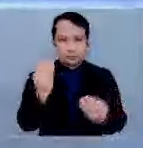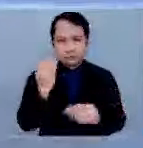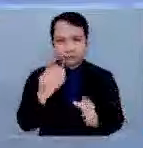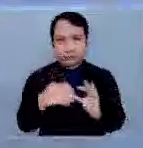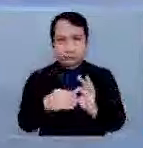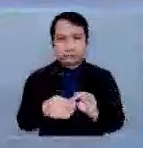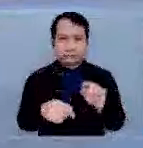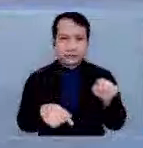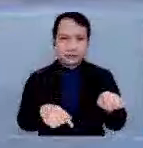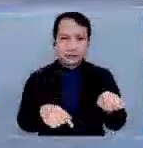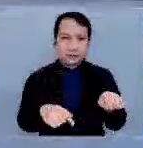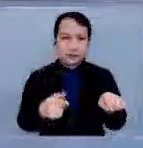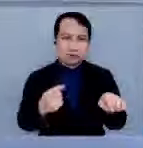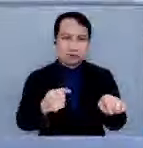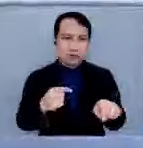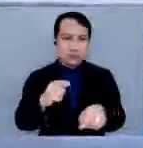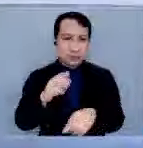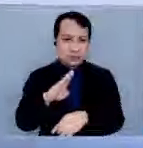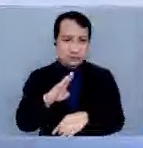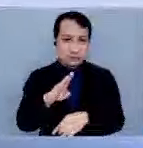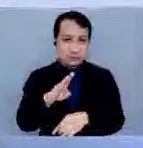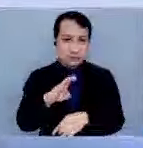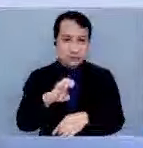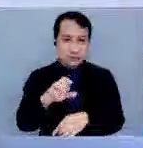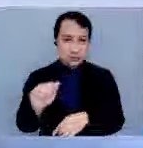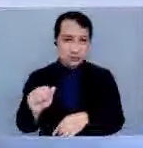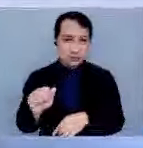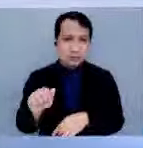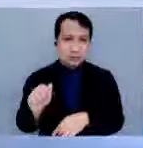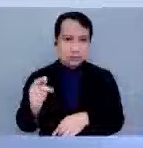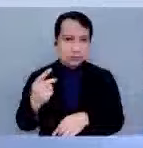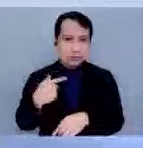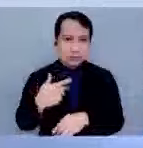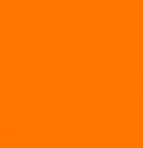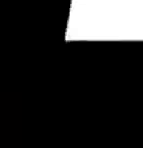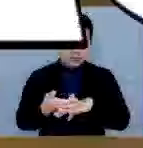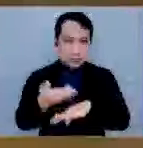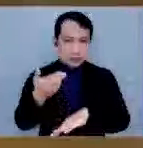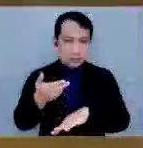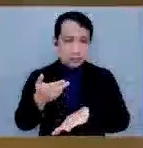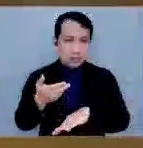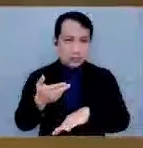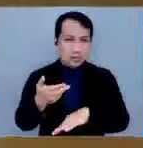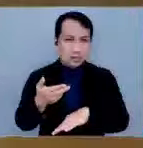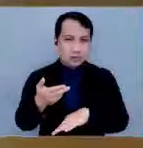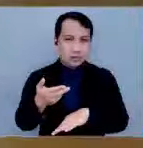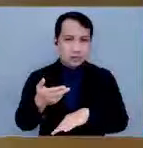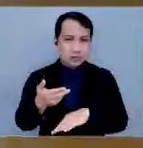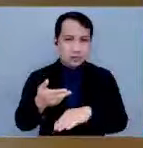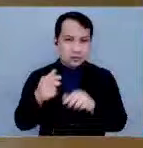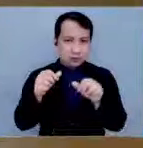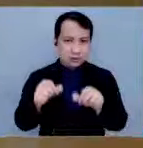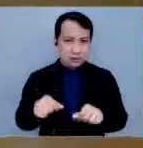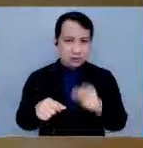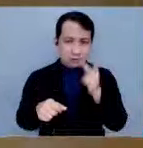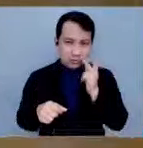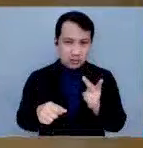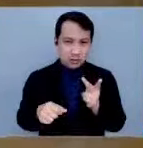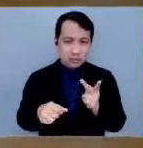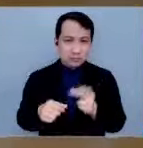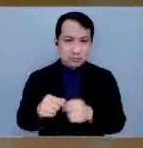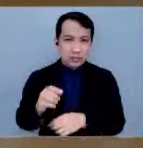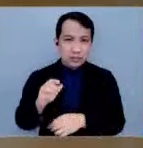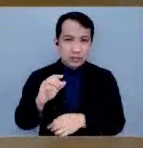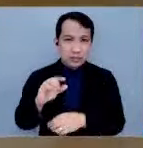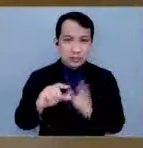latest post ni Bea Alonzo dahil sa suot niyang sing-sing. Sa post sa social media, makikita si Bea na